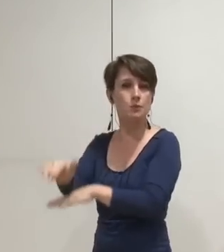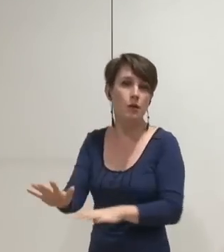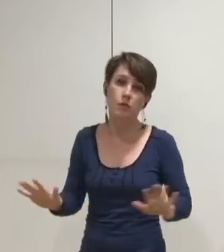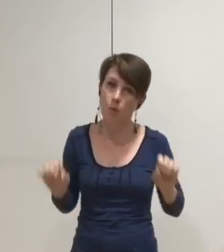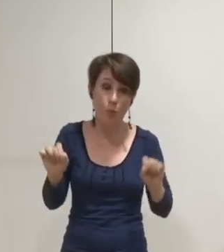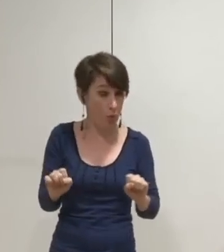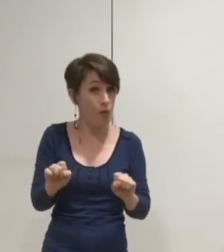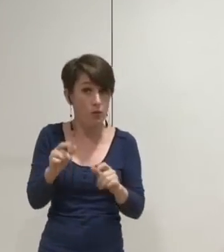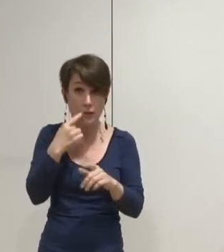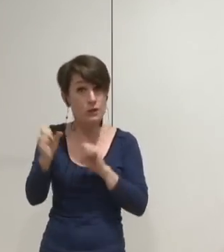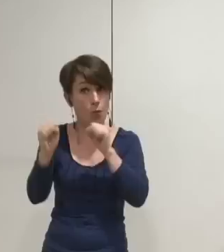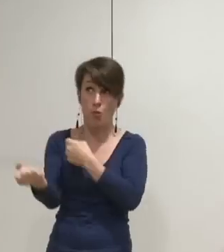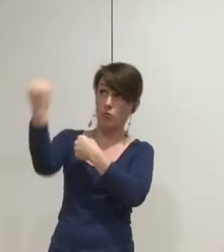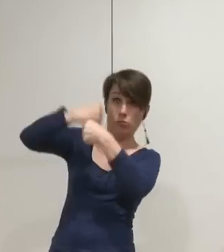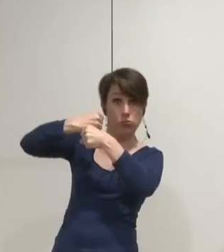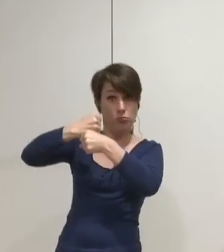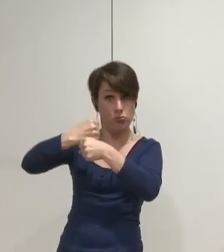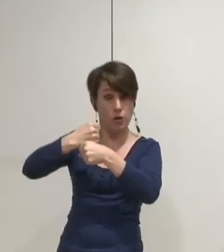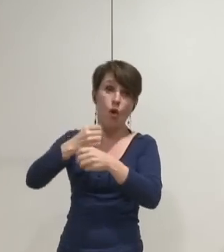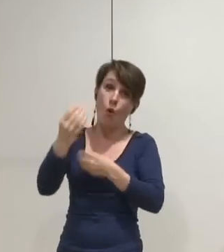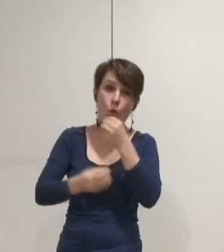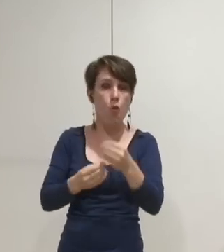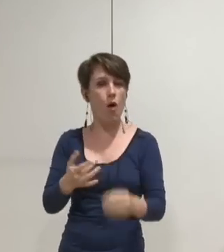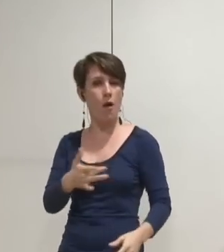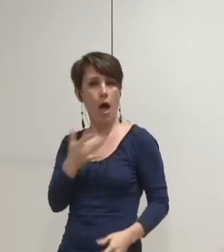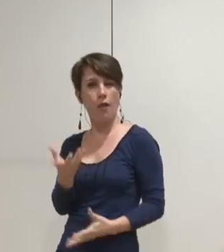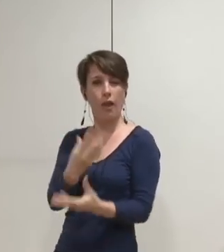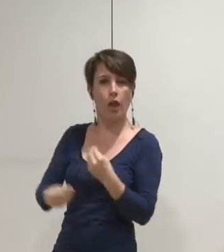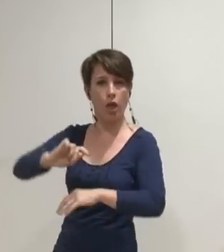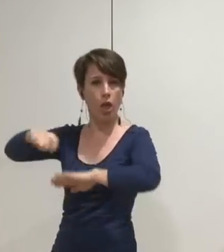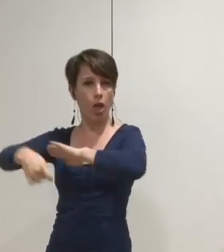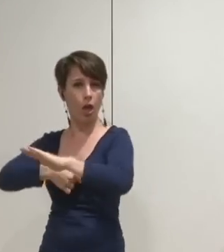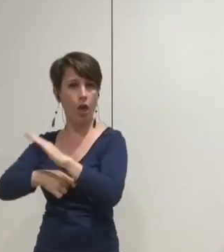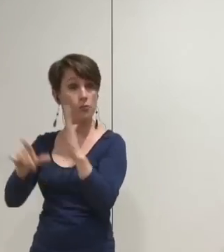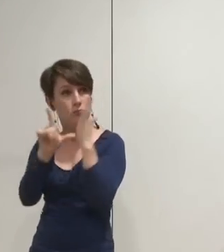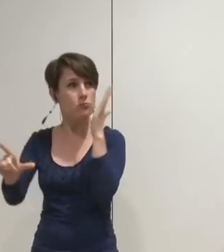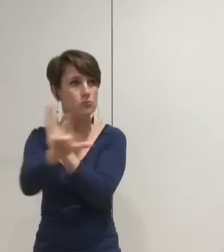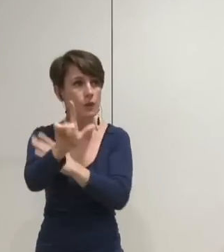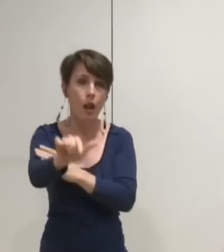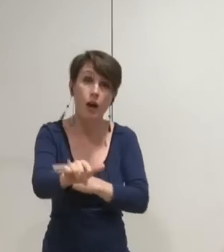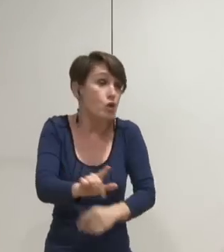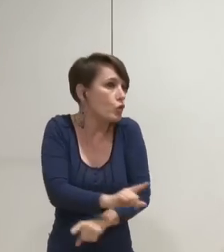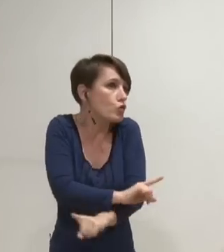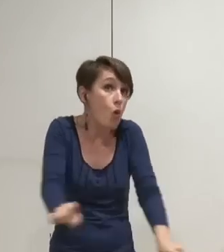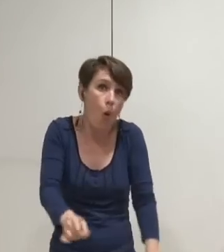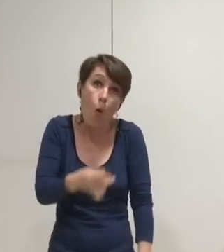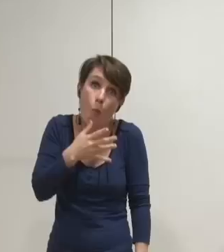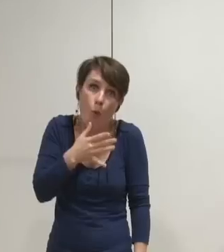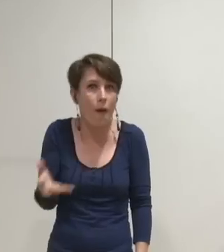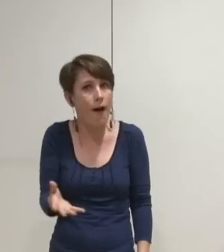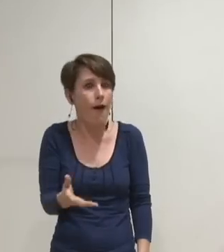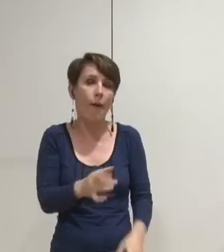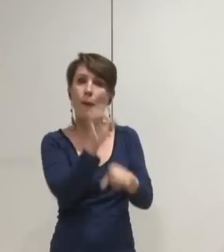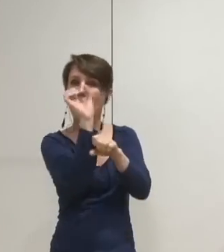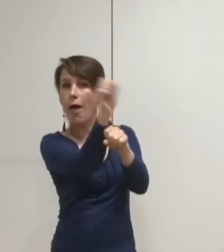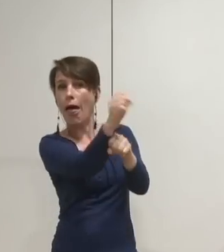parler de de risque de prise illégale d'intérêt donc non on ne peut pas changer l'ordre de la CAO les